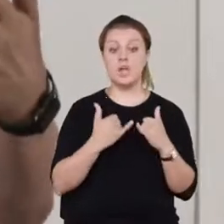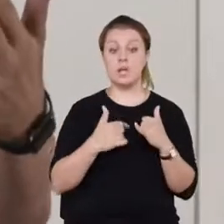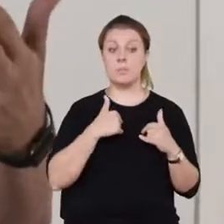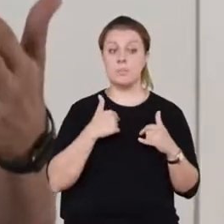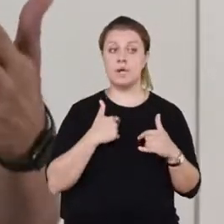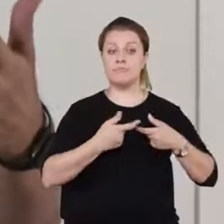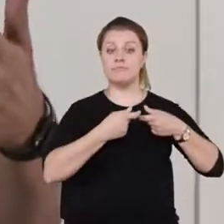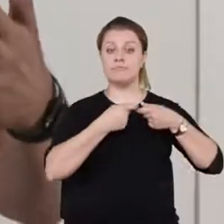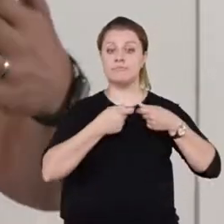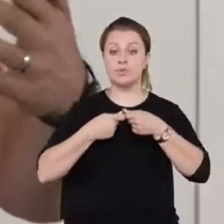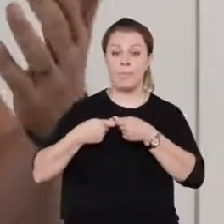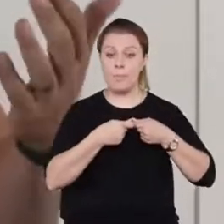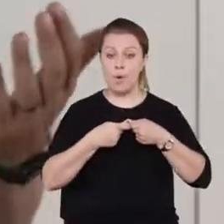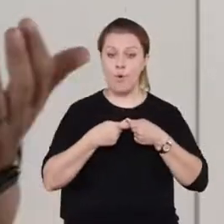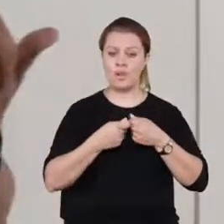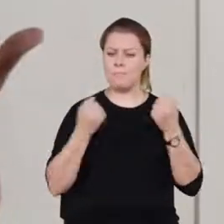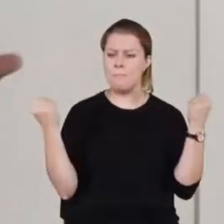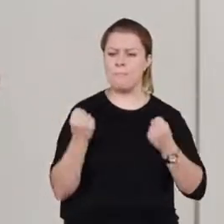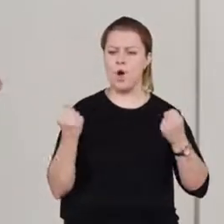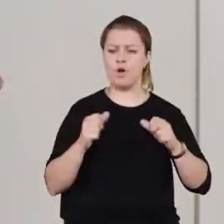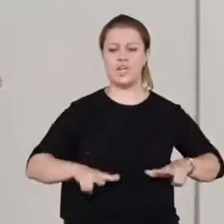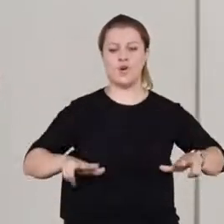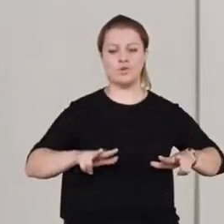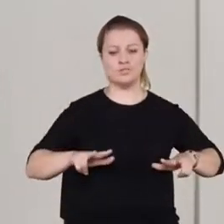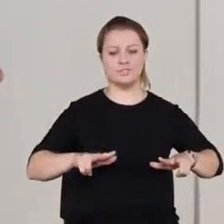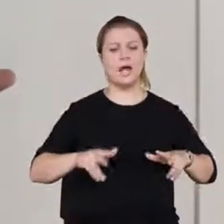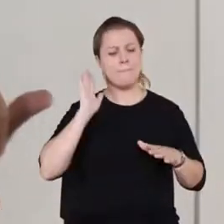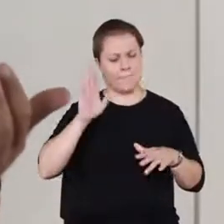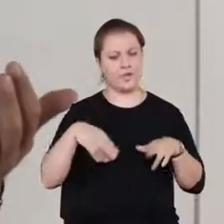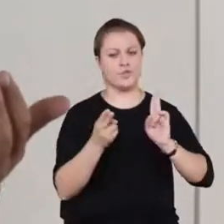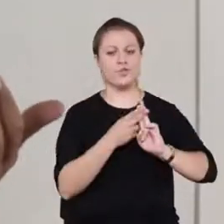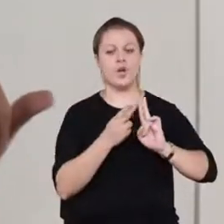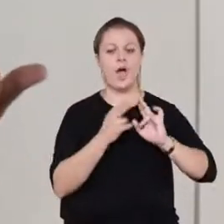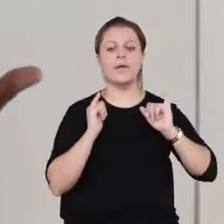wspólnie jedną wielką polską rodziną, no to my się dogadamy, jak się dzielić.